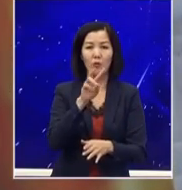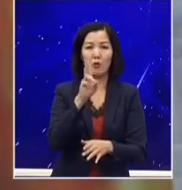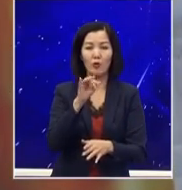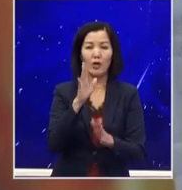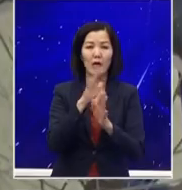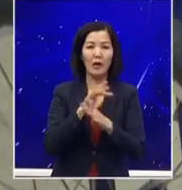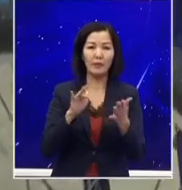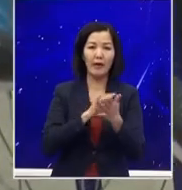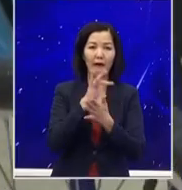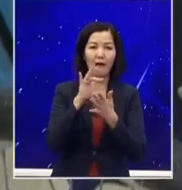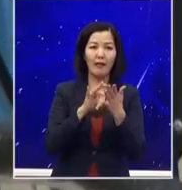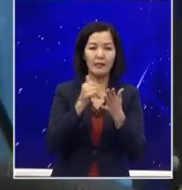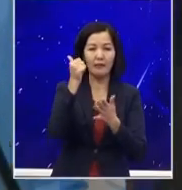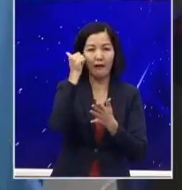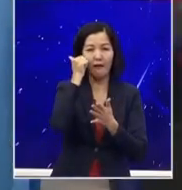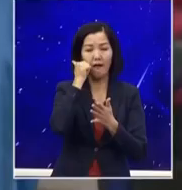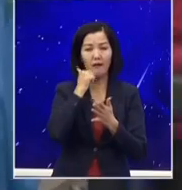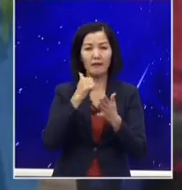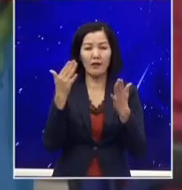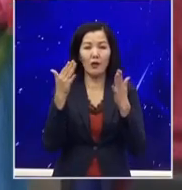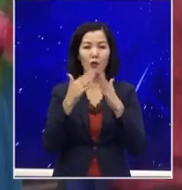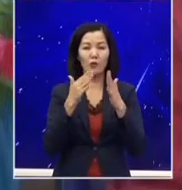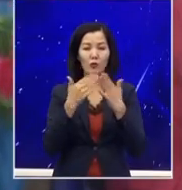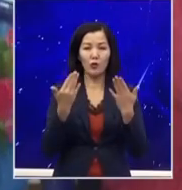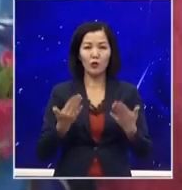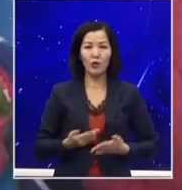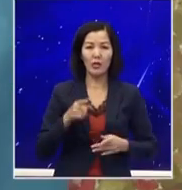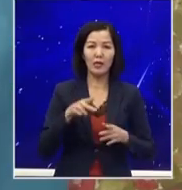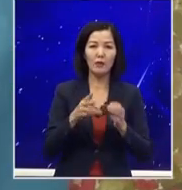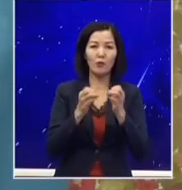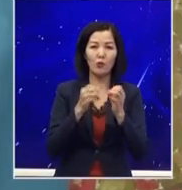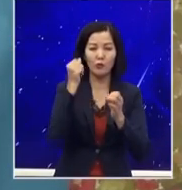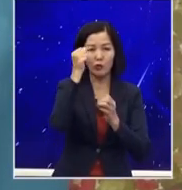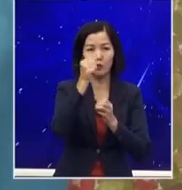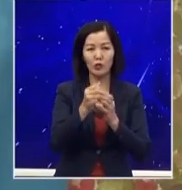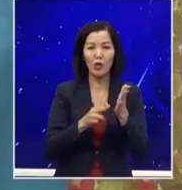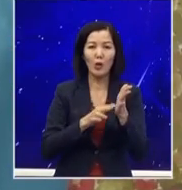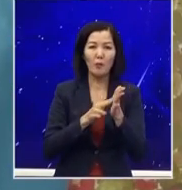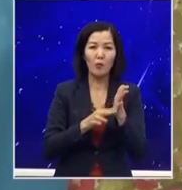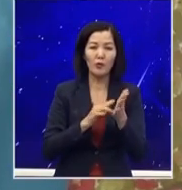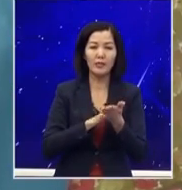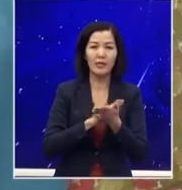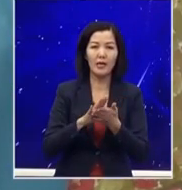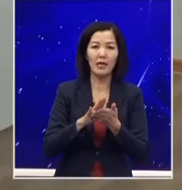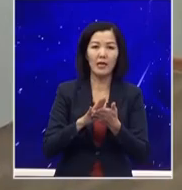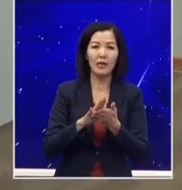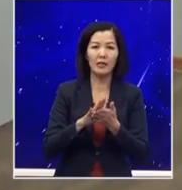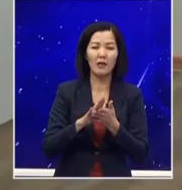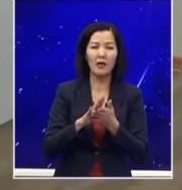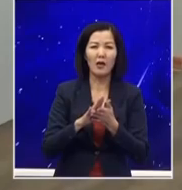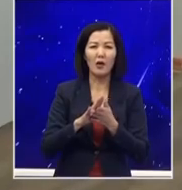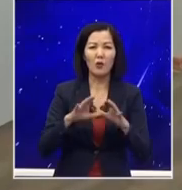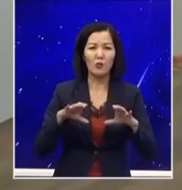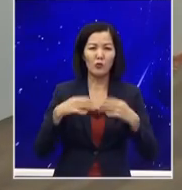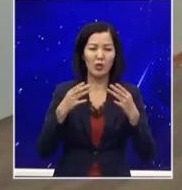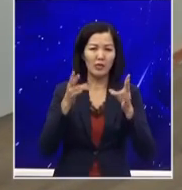Қапшағай қаласындағы қарттар мен мүгедектер үйінің тұрғыны. 2010 жылы пойыз тазалықшысы болып жүргенде жан түршігерлік шырғалаң орын